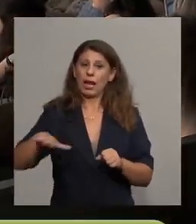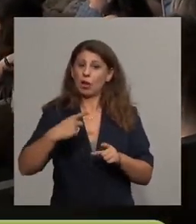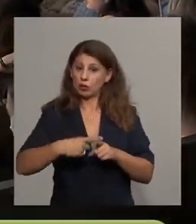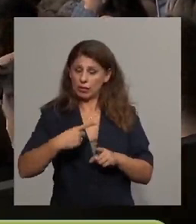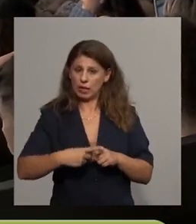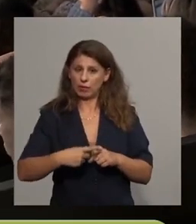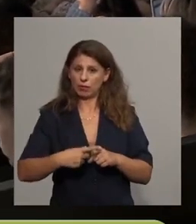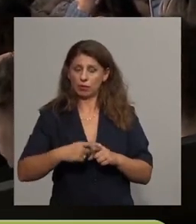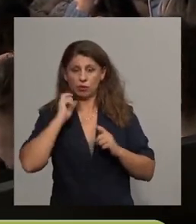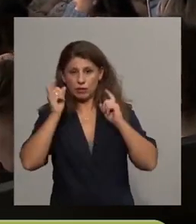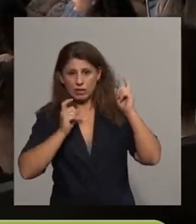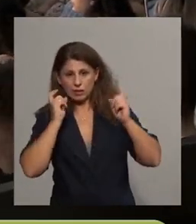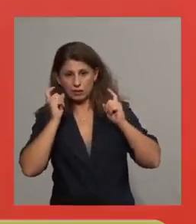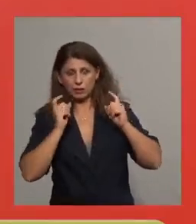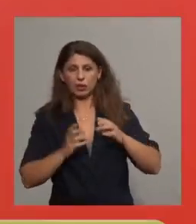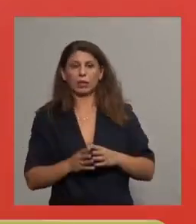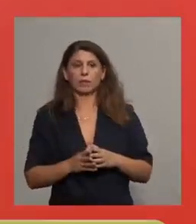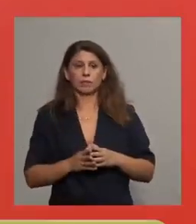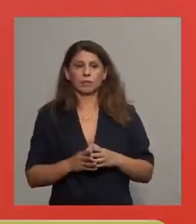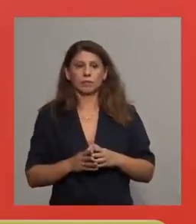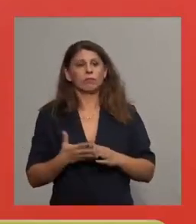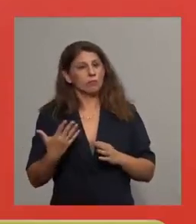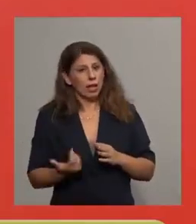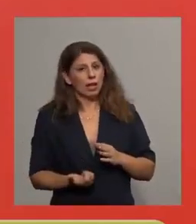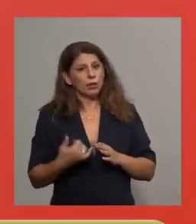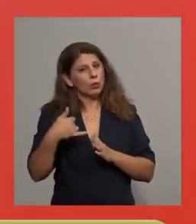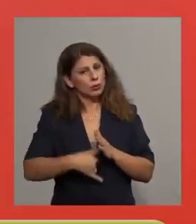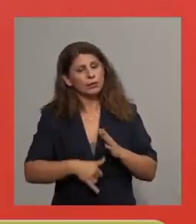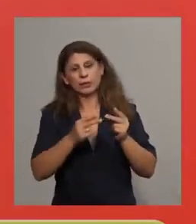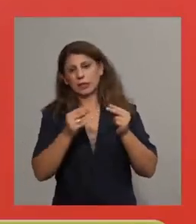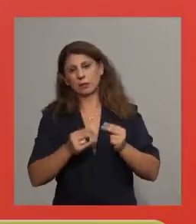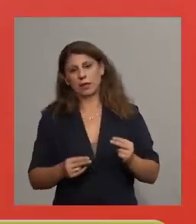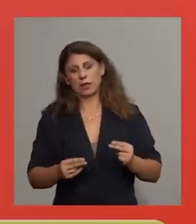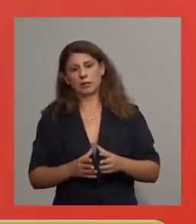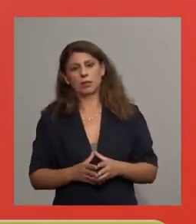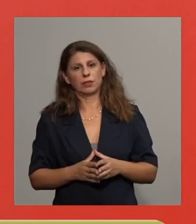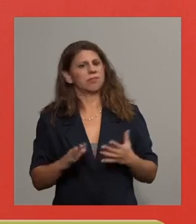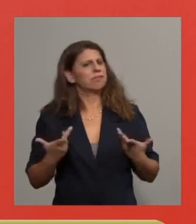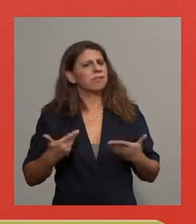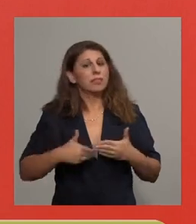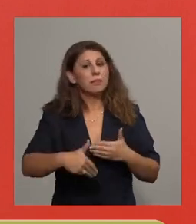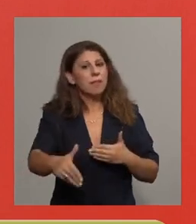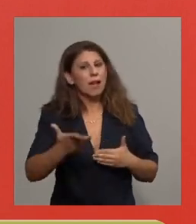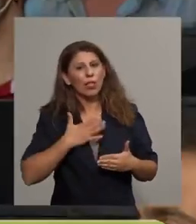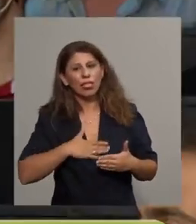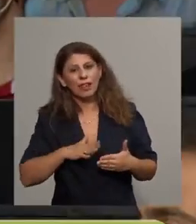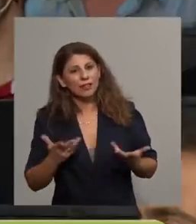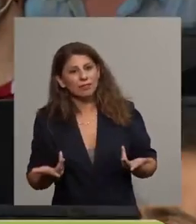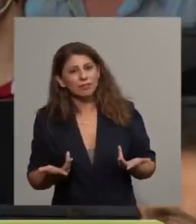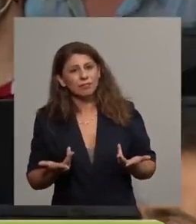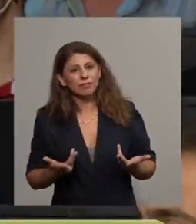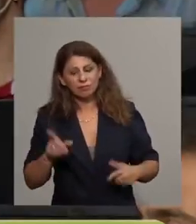Ελλάδας, να σκεφτεί και να βγάλει ουσιαστικά συμπεράσματα. Τι μέλλον θέλει?